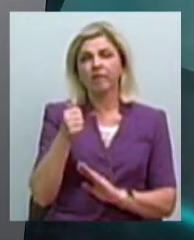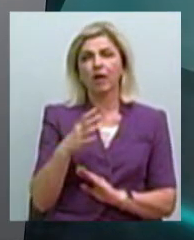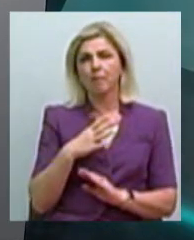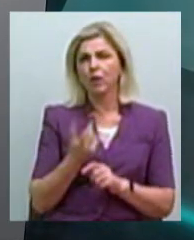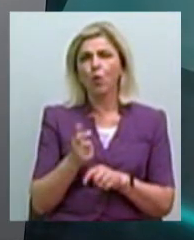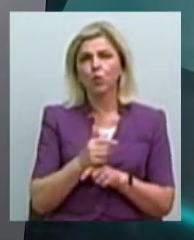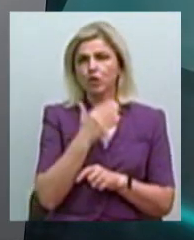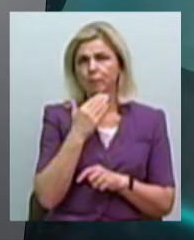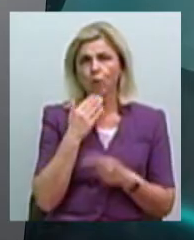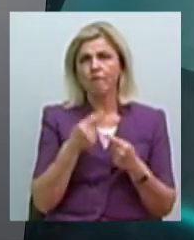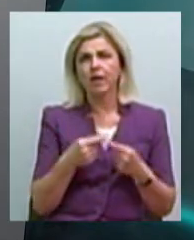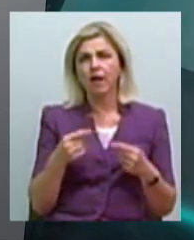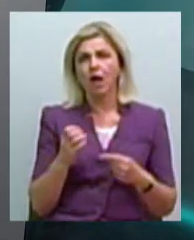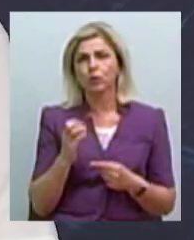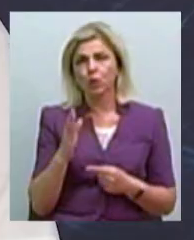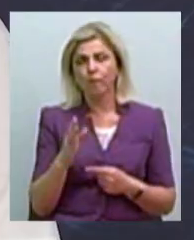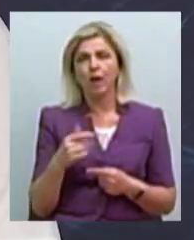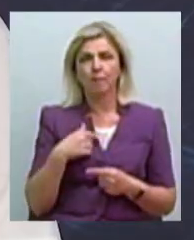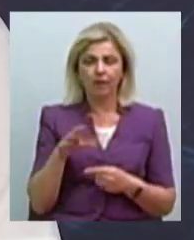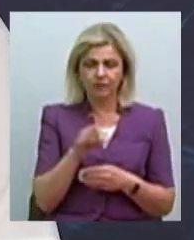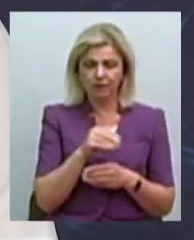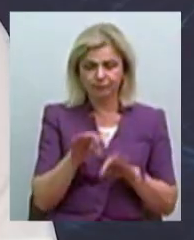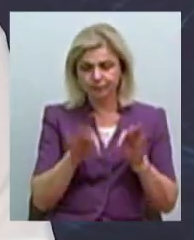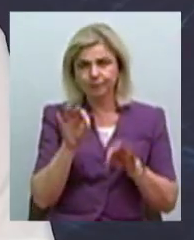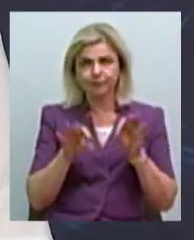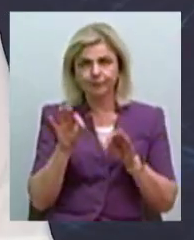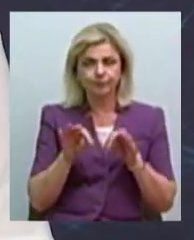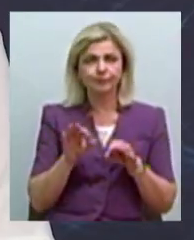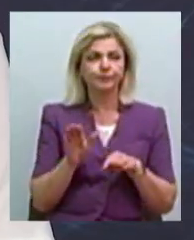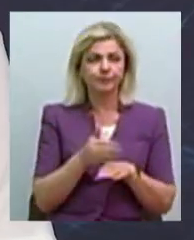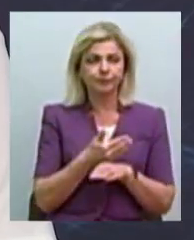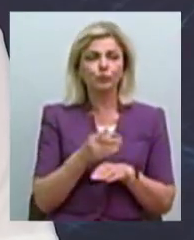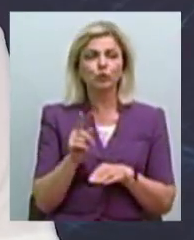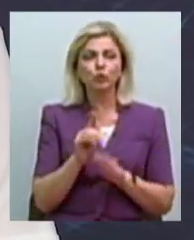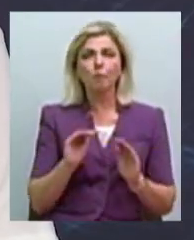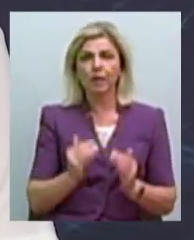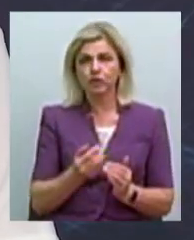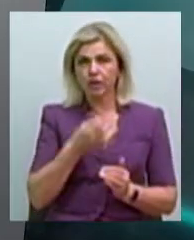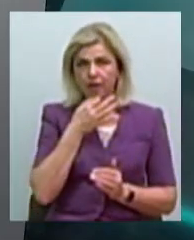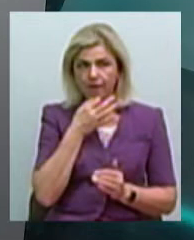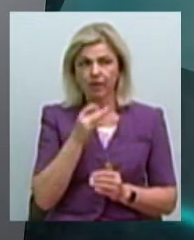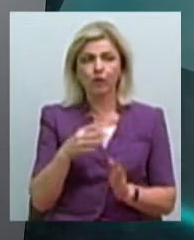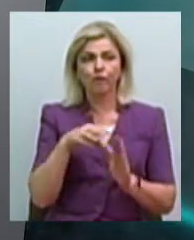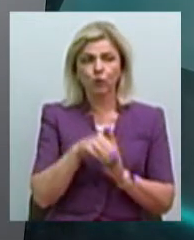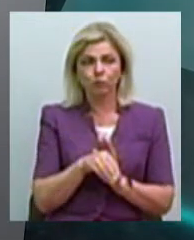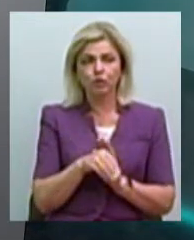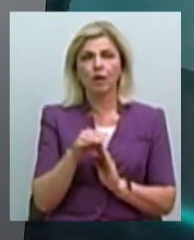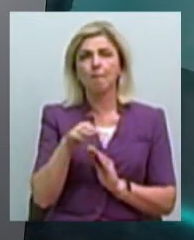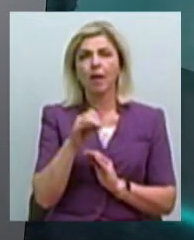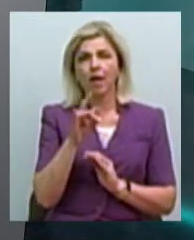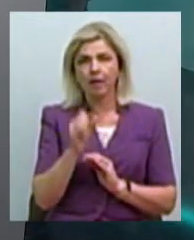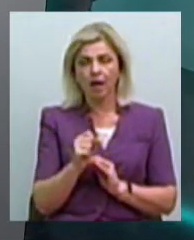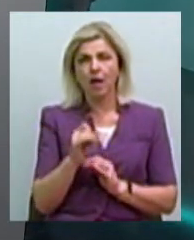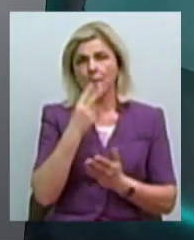много вариантов. Мы отсеяли те варианты, которые меньше нравились. Мы в том числе, включая опять же и мэра, это